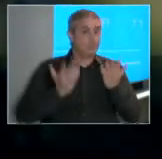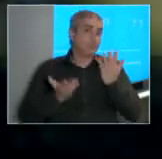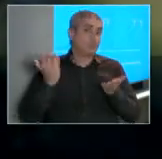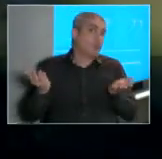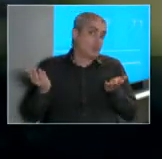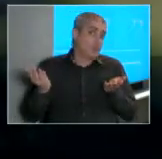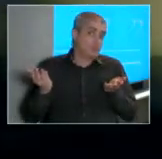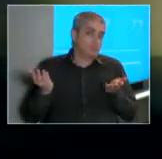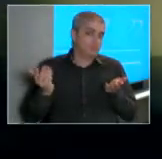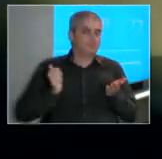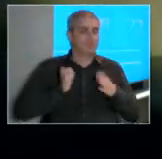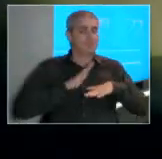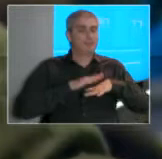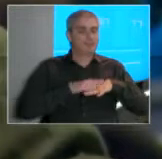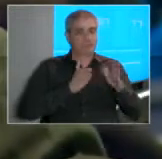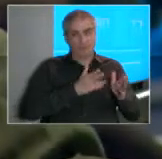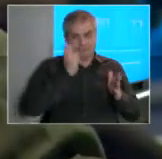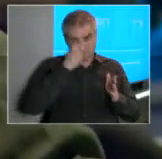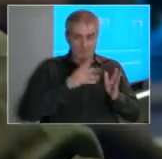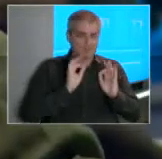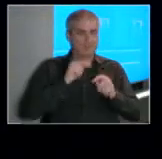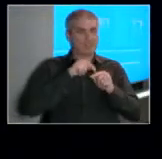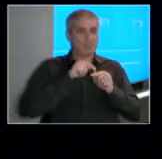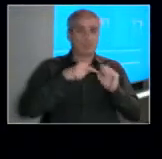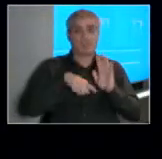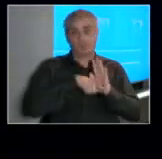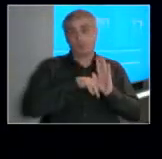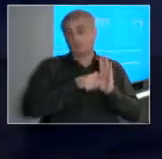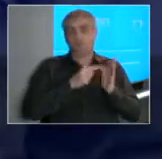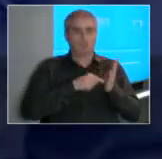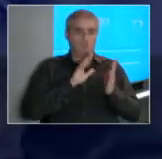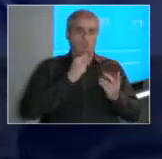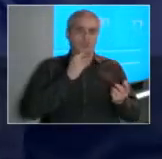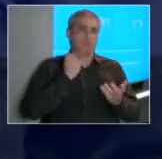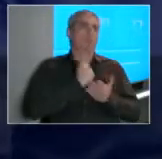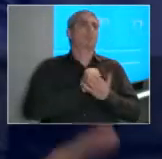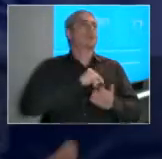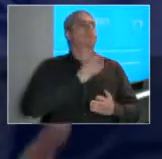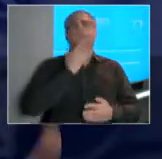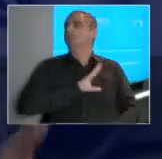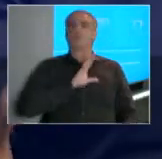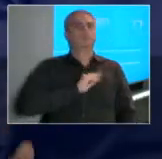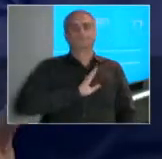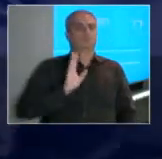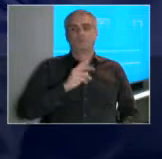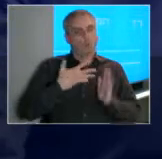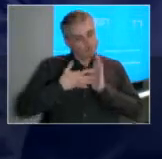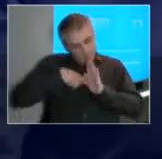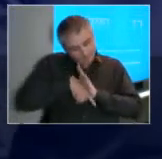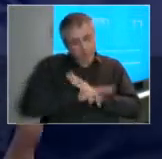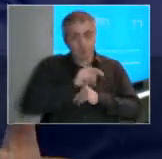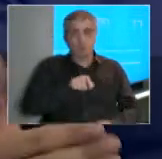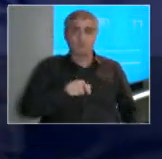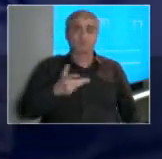לשקול צבא מקצועי ולהבין באמת את היתרונות והחסרונות שלו, כי על זה יש איזשהו טבו בישראל ולא באמת עושים בחינה מעמיקה של